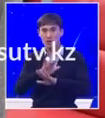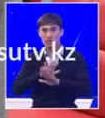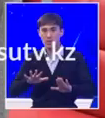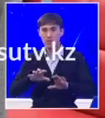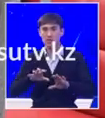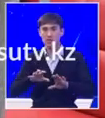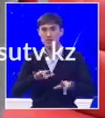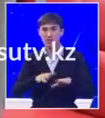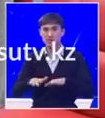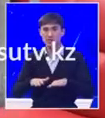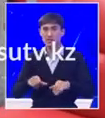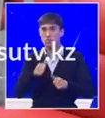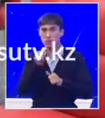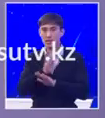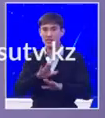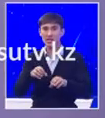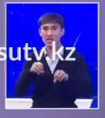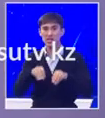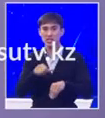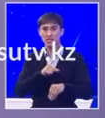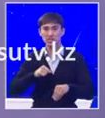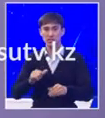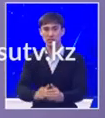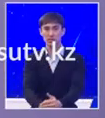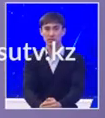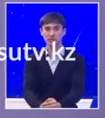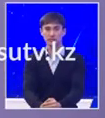действиях и не пытаться решить их самостоятельно.